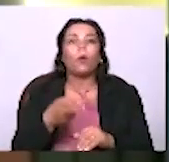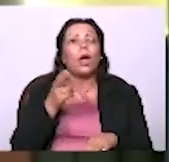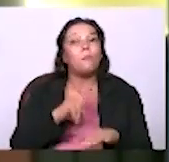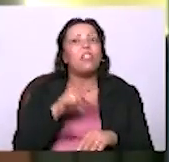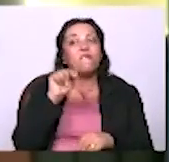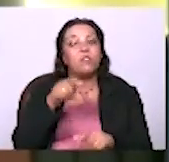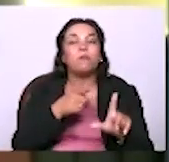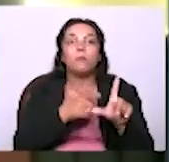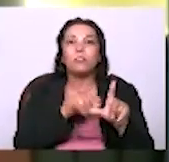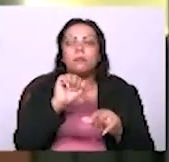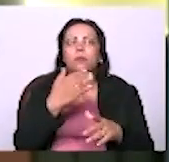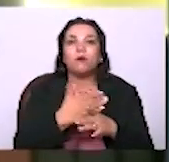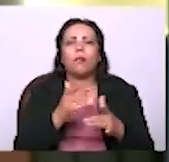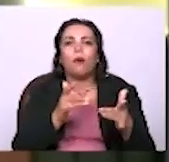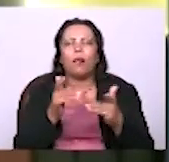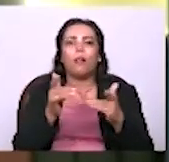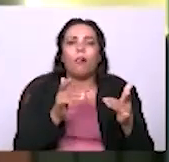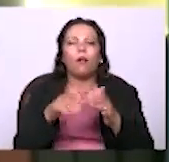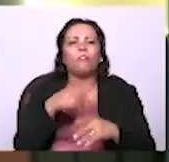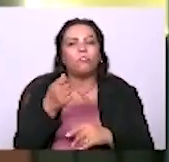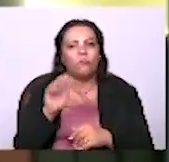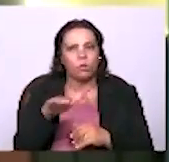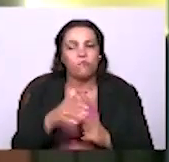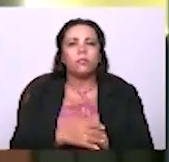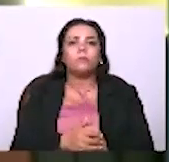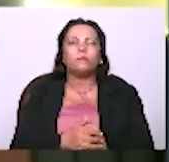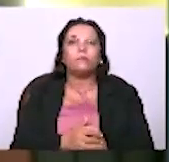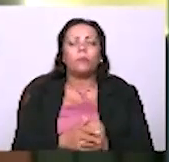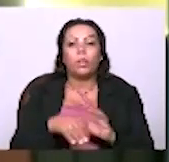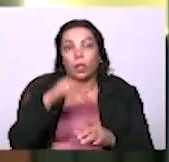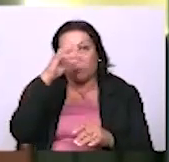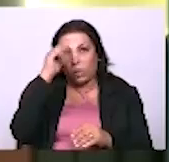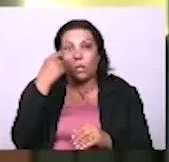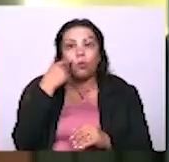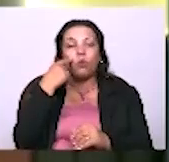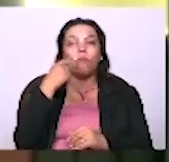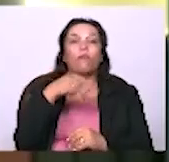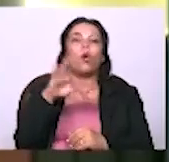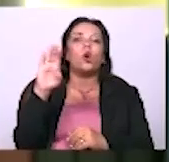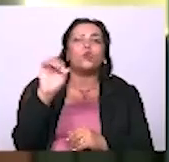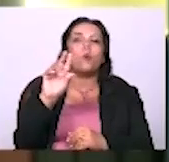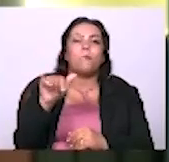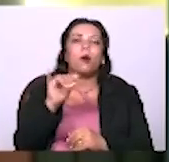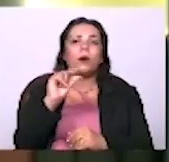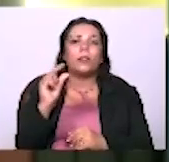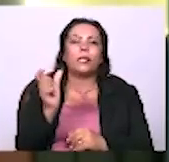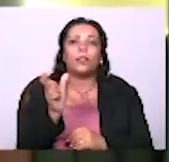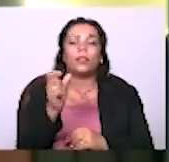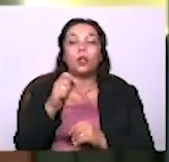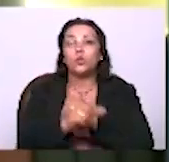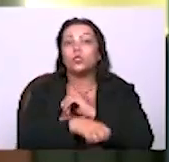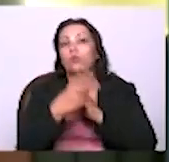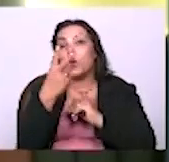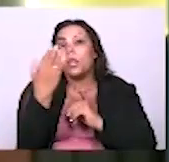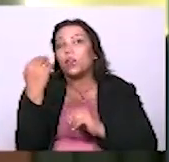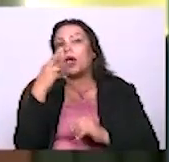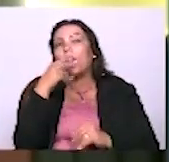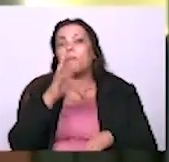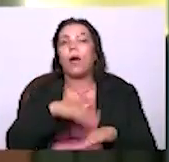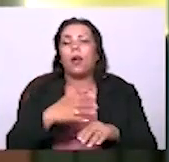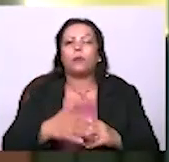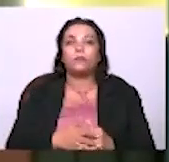البتروليه دي فيها قدر من التذبذب في الاسعار يعني لما جو بايدن من اسبوعين يتكلم على